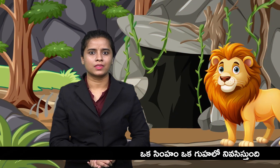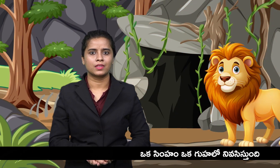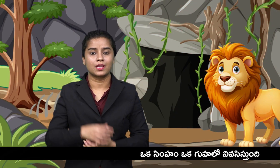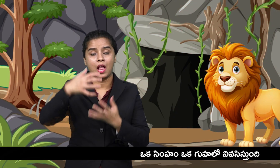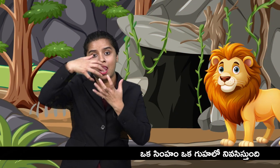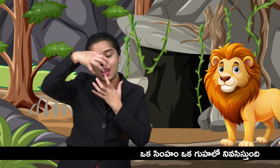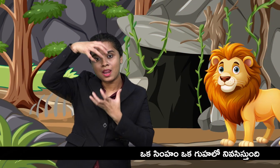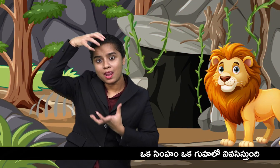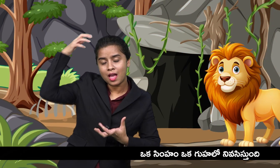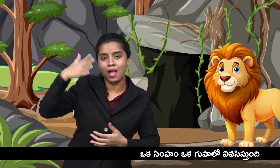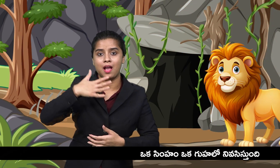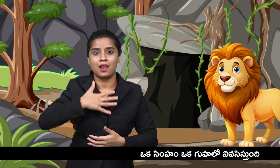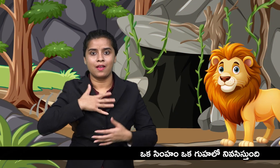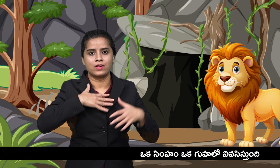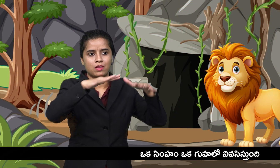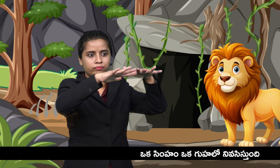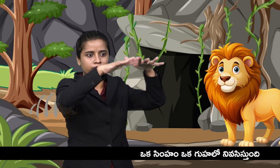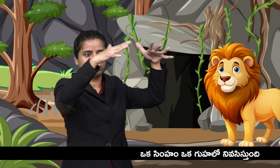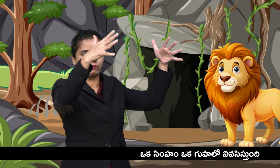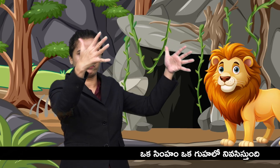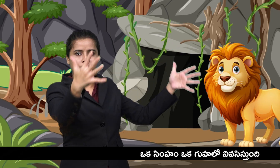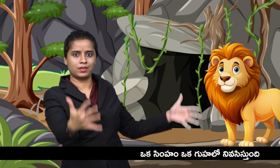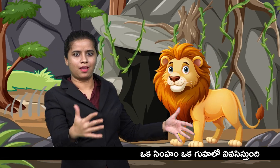ఒక సింహం ఒక గుహలో నివసిస్తుంది.